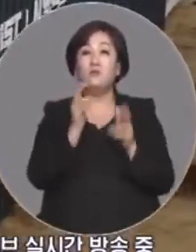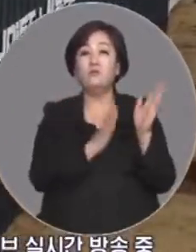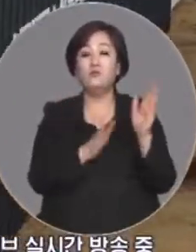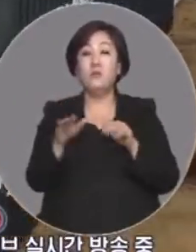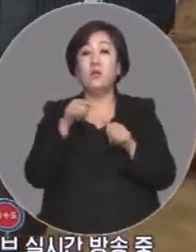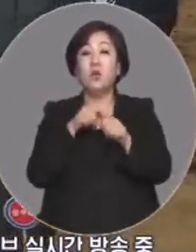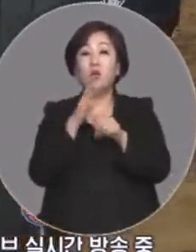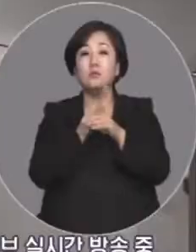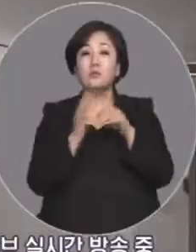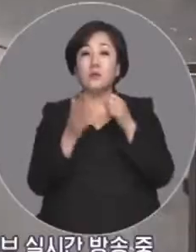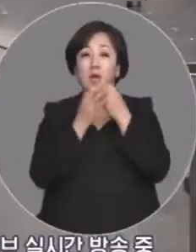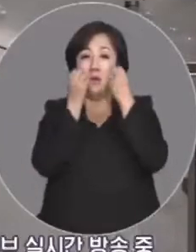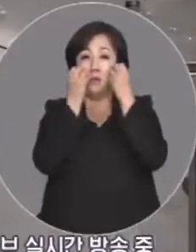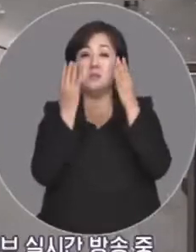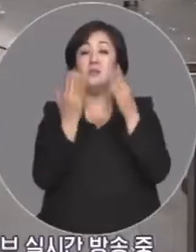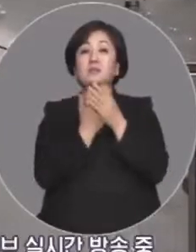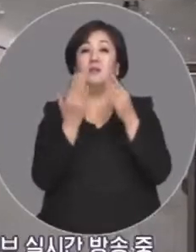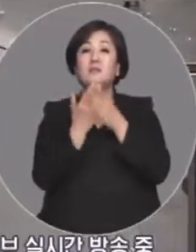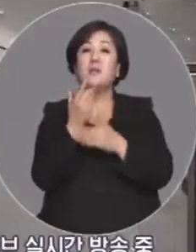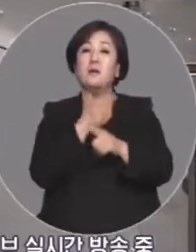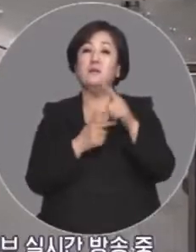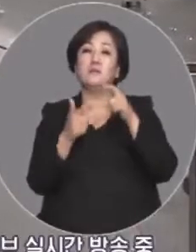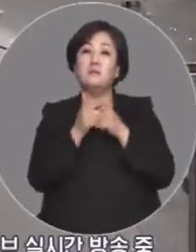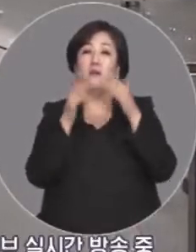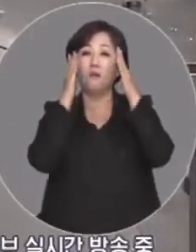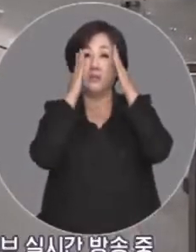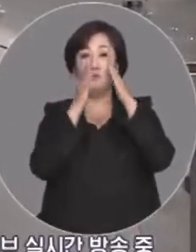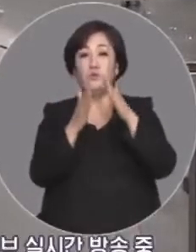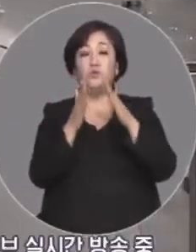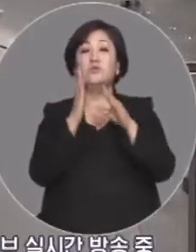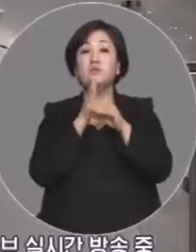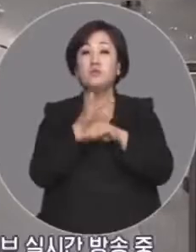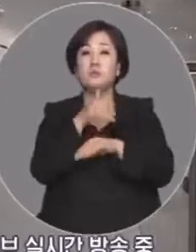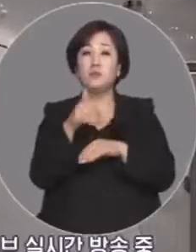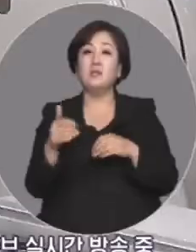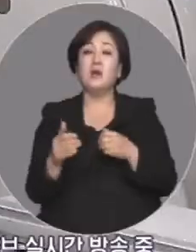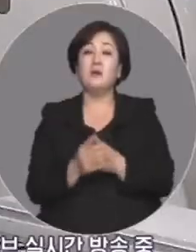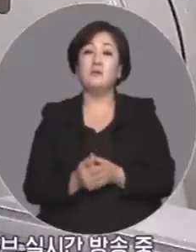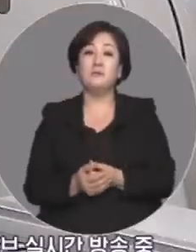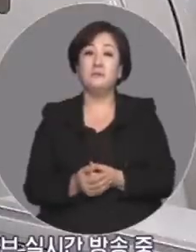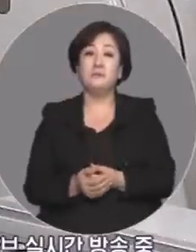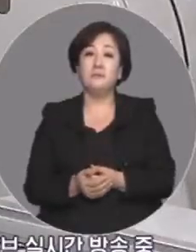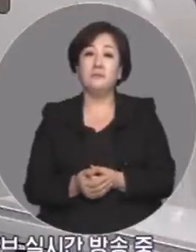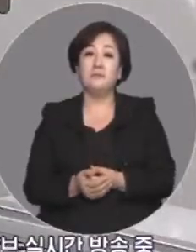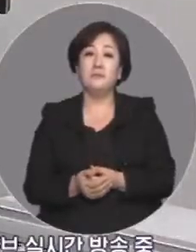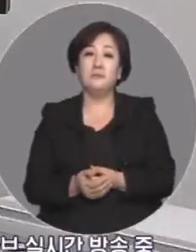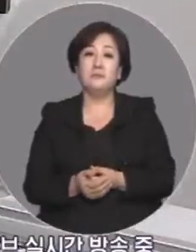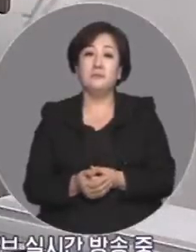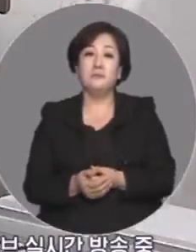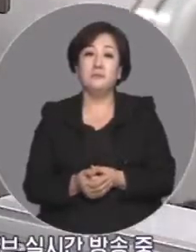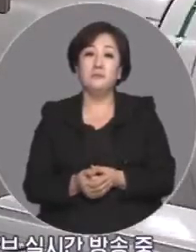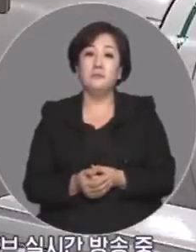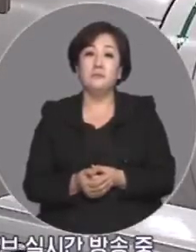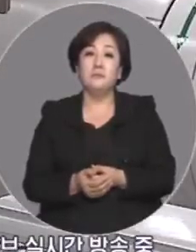나서면서 울산의 신성장 동력 발굴에 힘을 보탤지 주목됩니다. UBC 뉴스 김익현입니다.